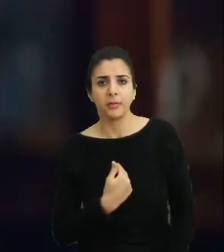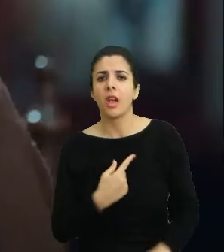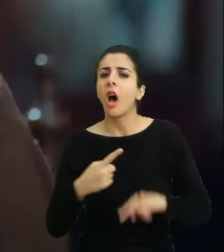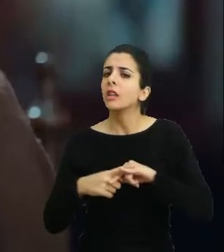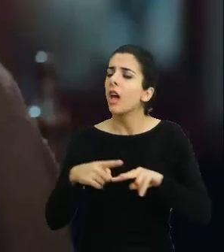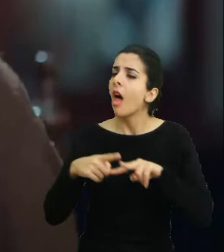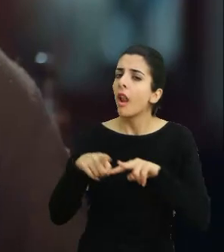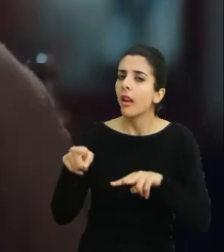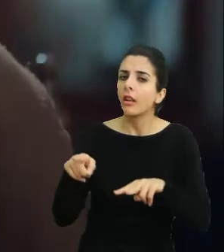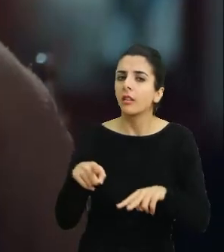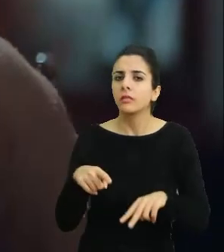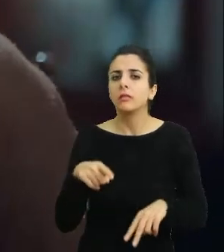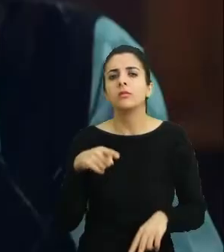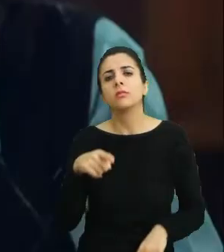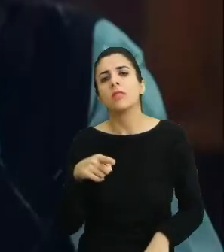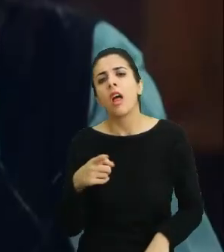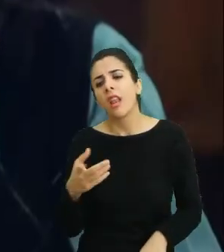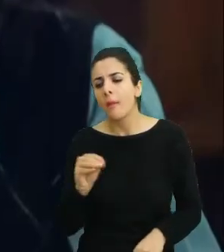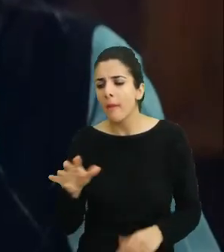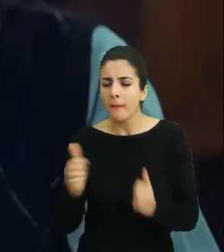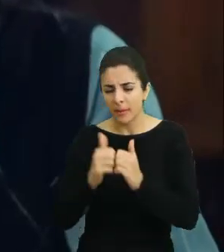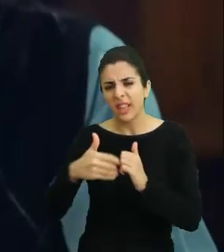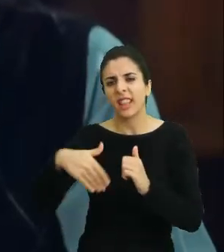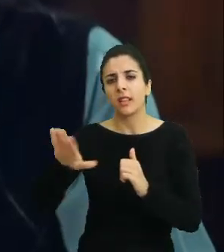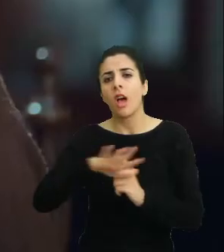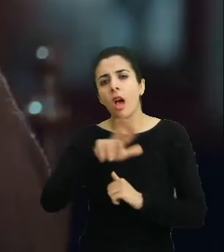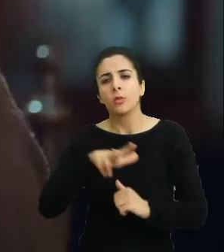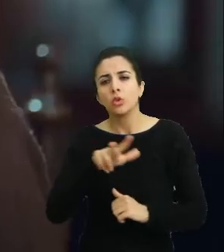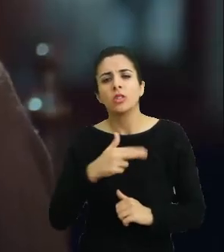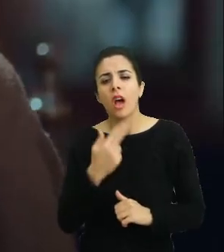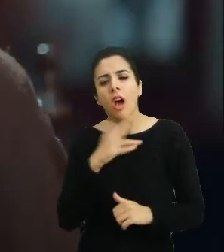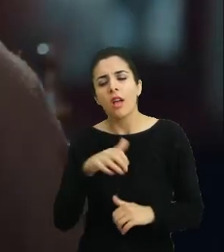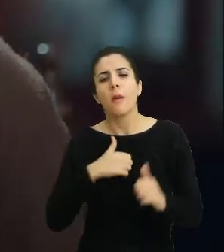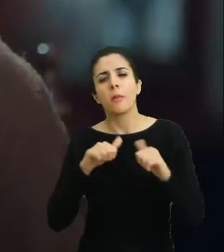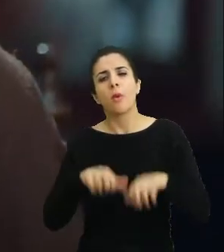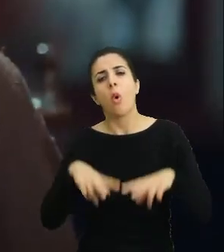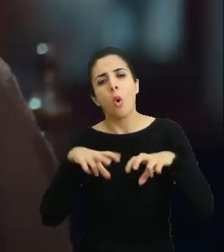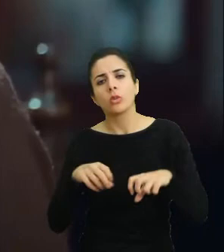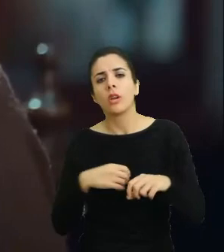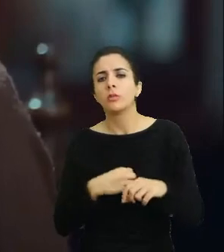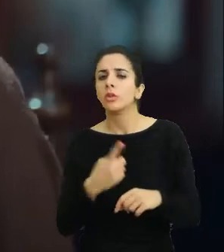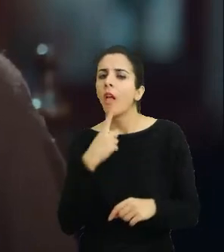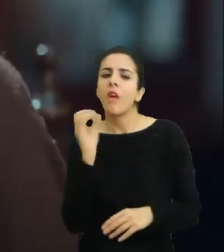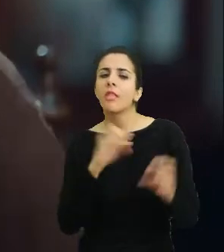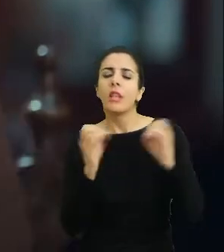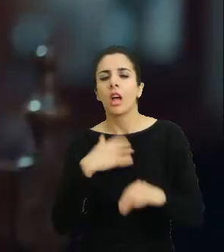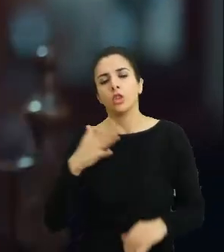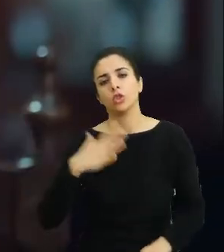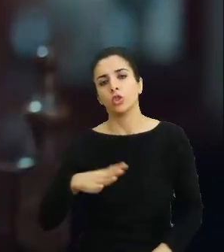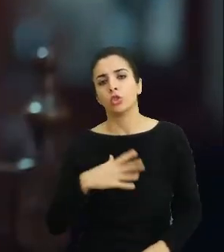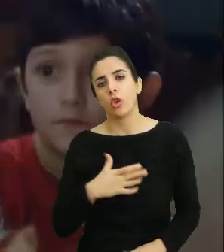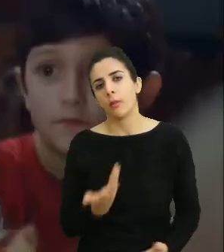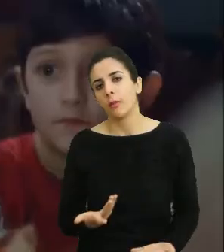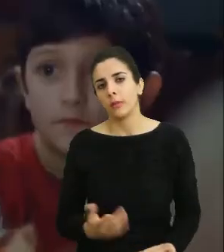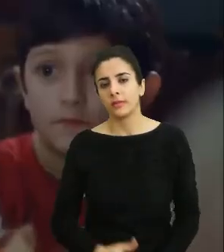Hasan Ali sen al bebeleri de çık. Biz şöyle avra davra da ağız dadıyla bir çekişek şunla. Emine kollarını